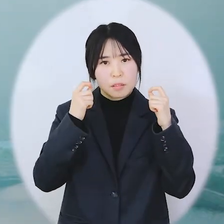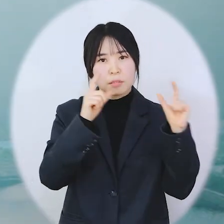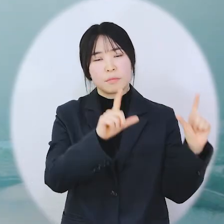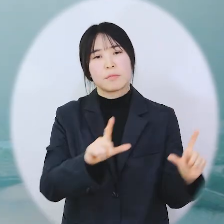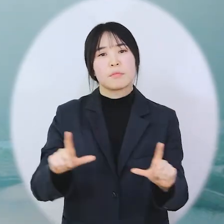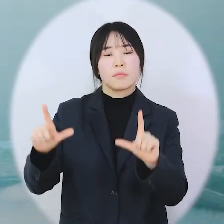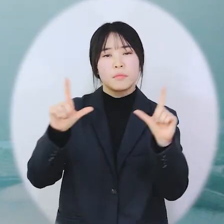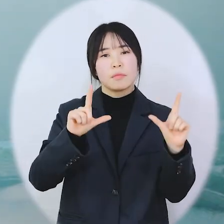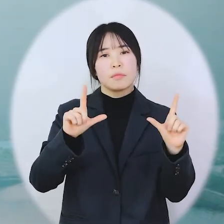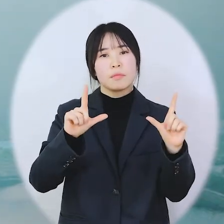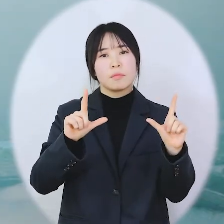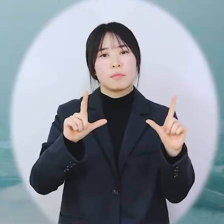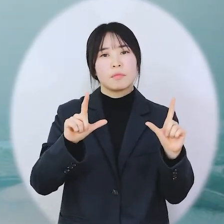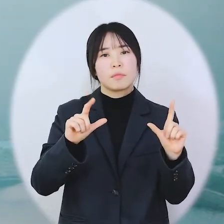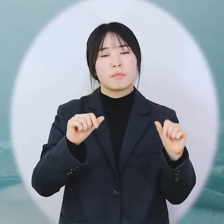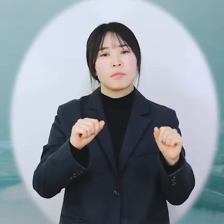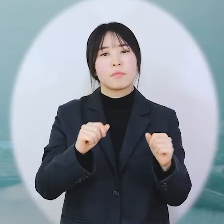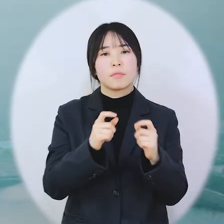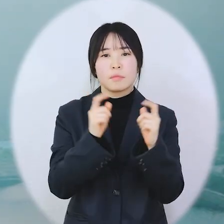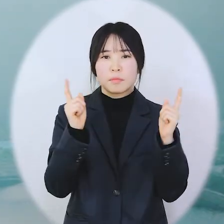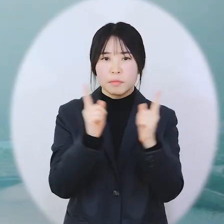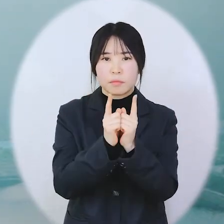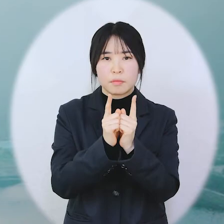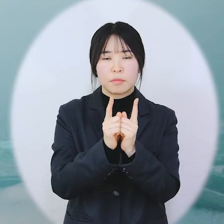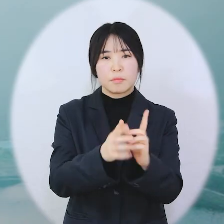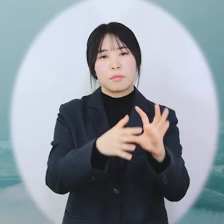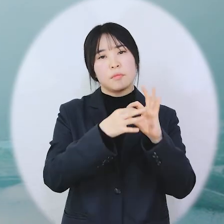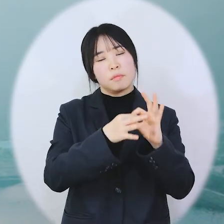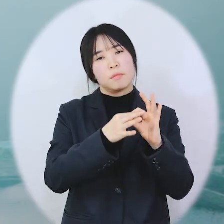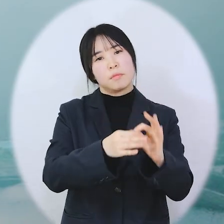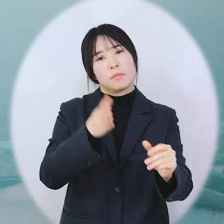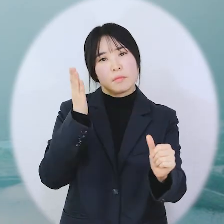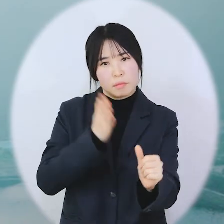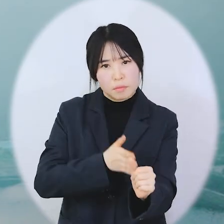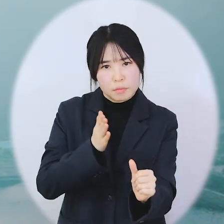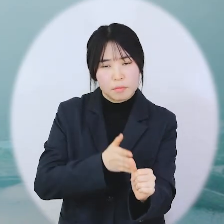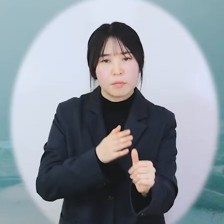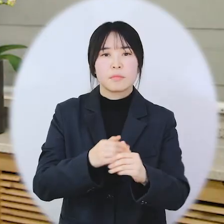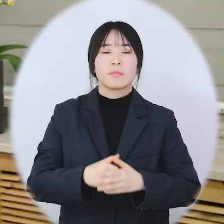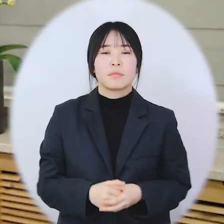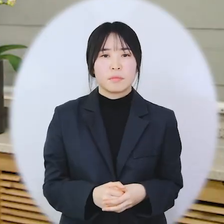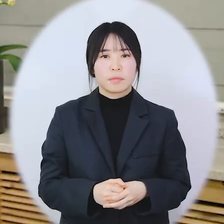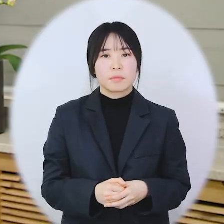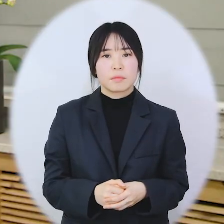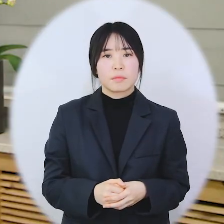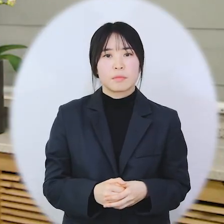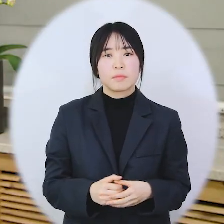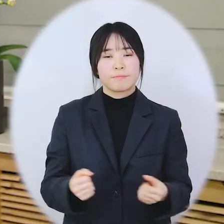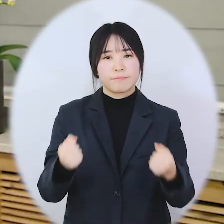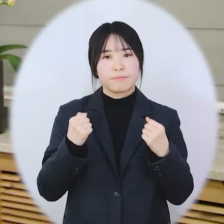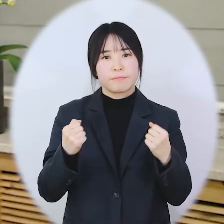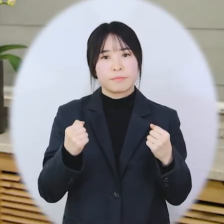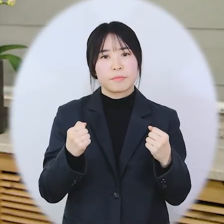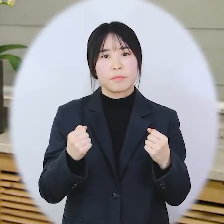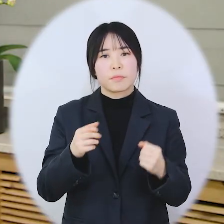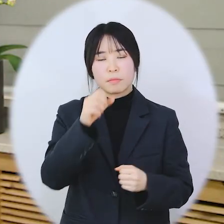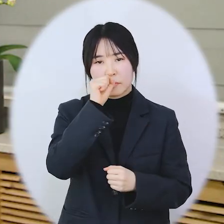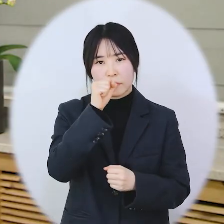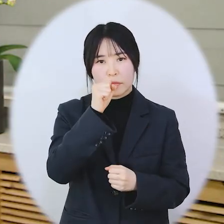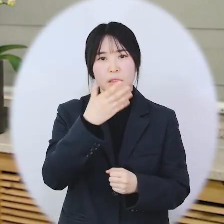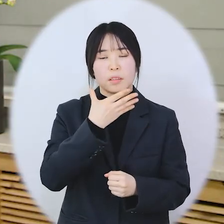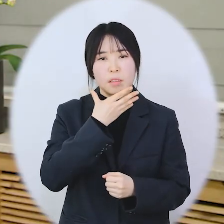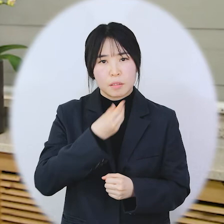건강한 일상 건강한 만남을 이어 가시길 바랍니다 건강이 기본이 되어야